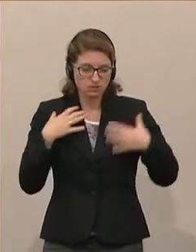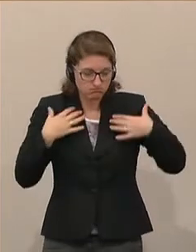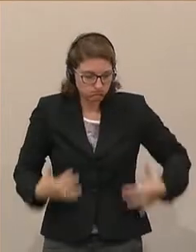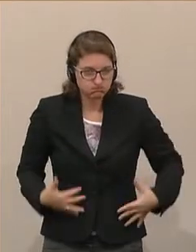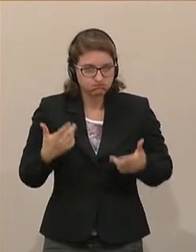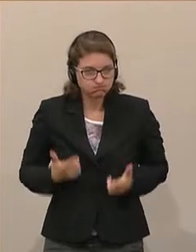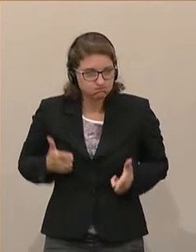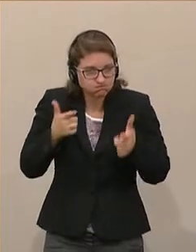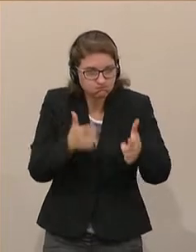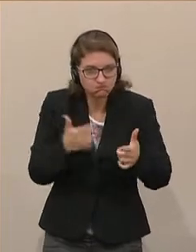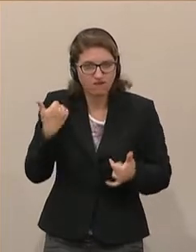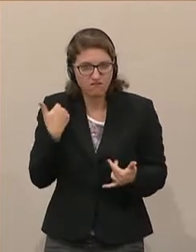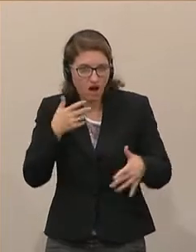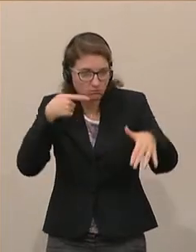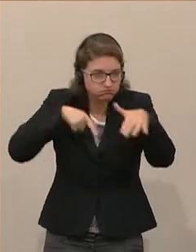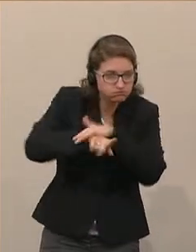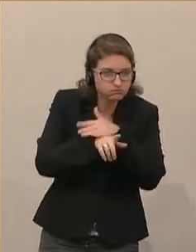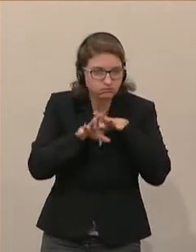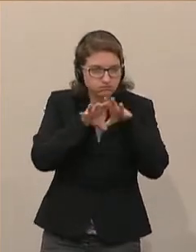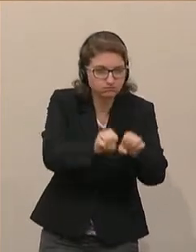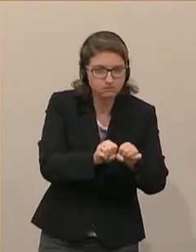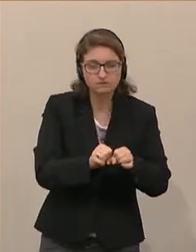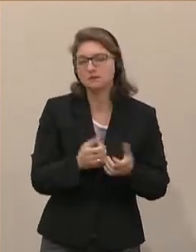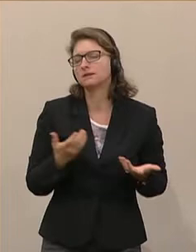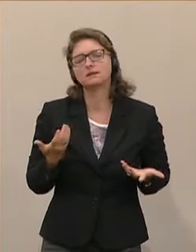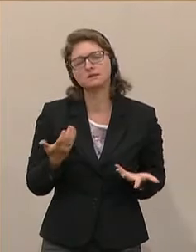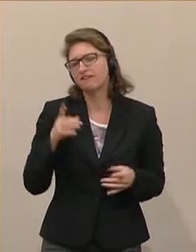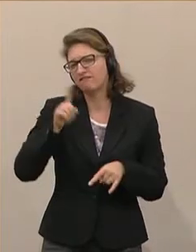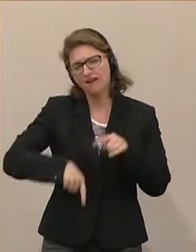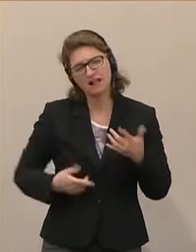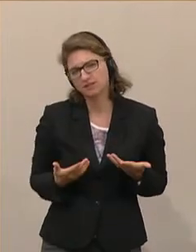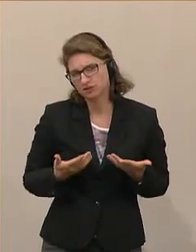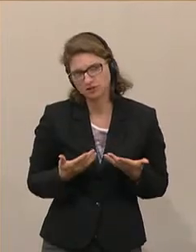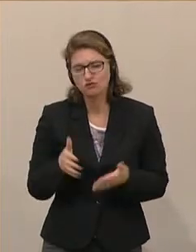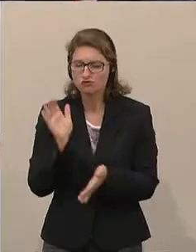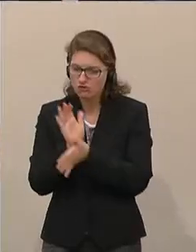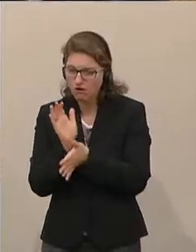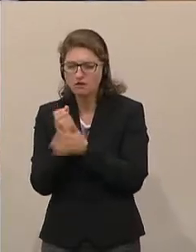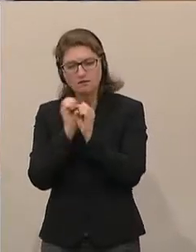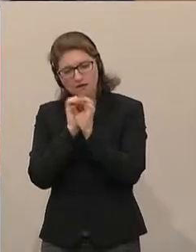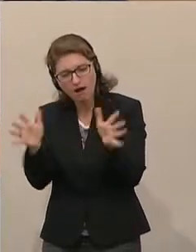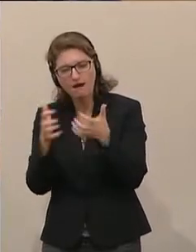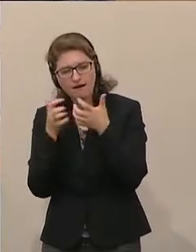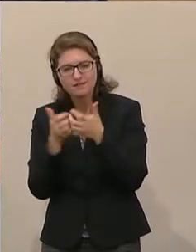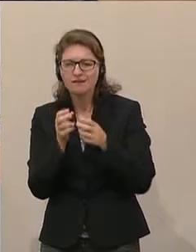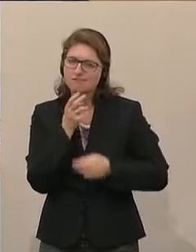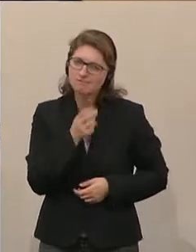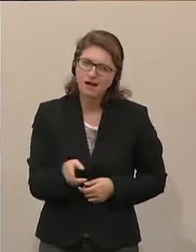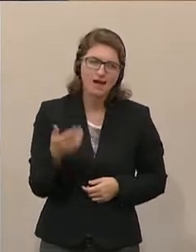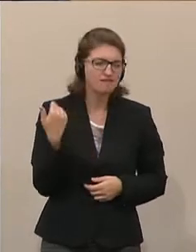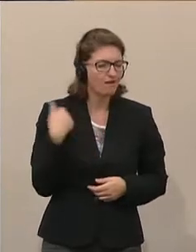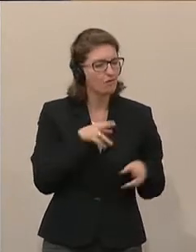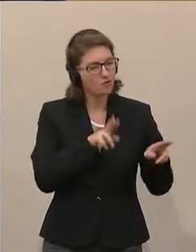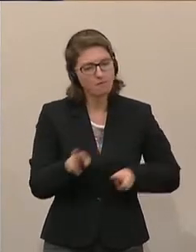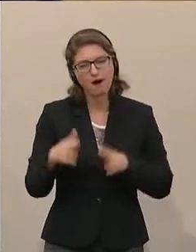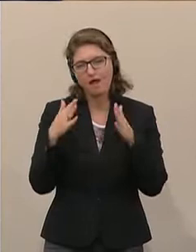und Drohung vorgegangen. Falsch. Die Zeugen haben eindeutig bestätigt, dass es eine ganz normale